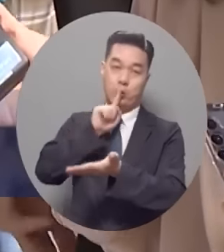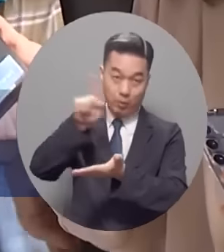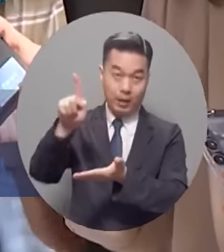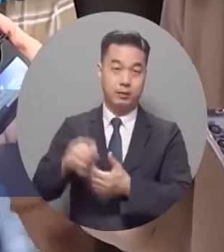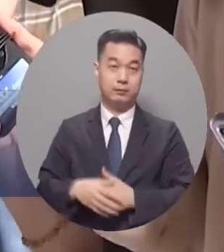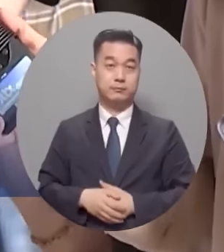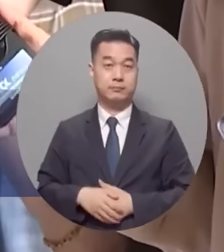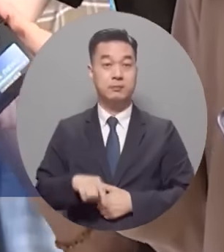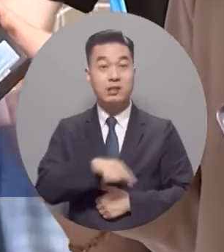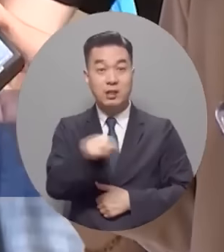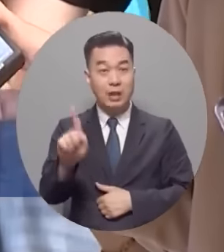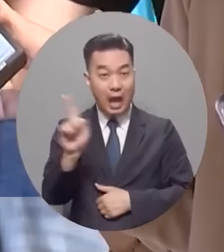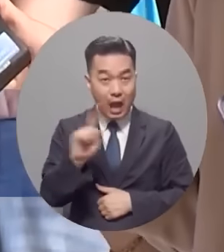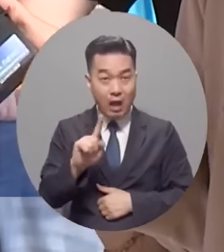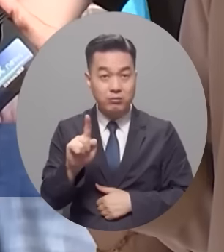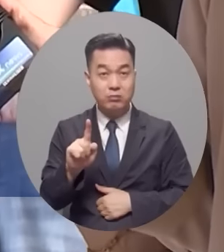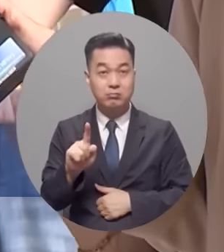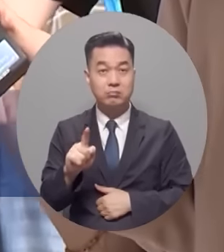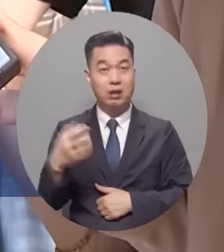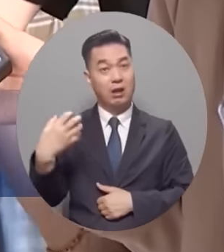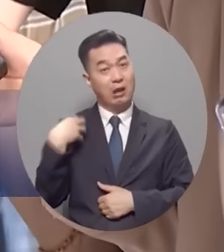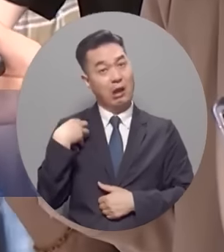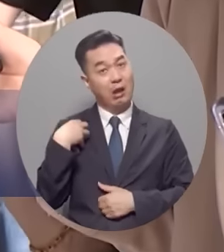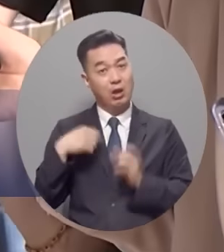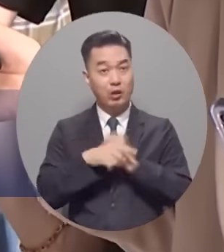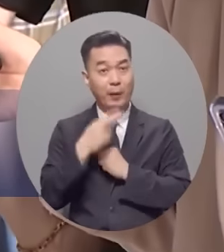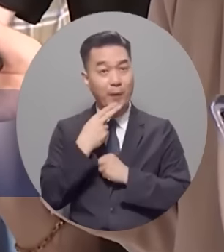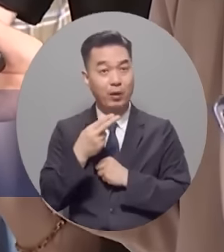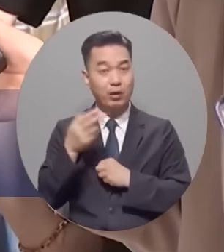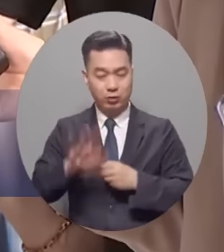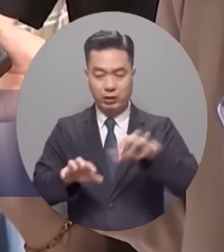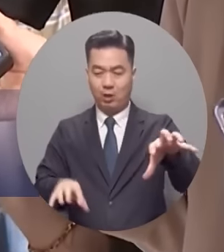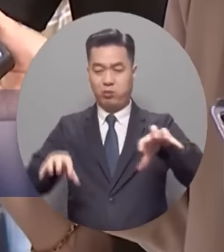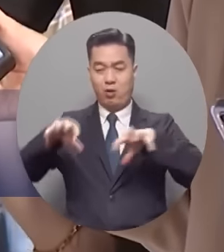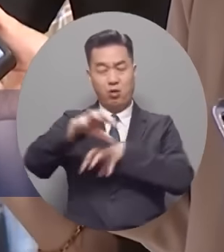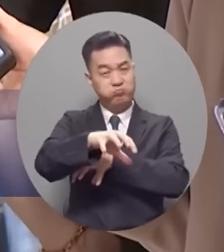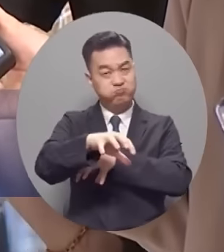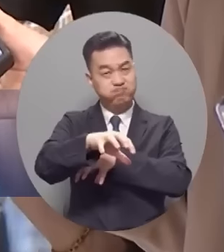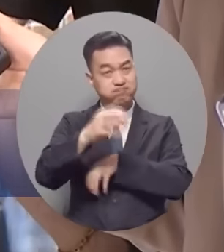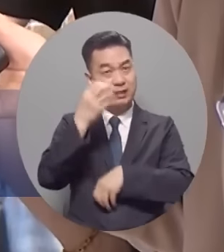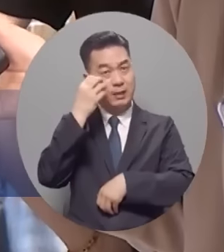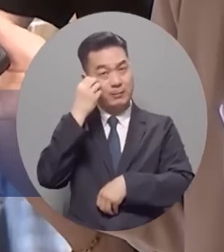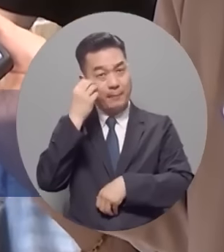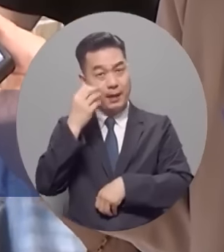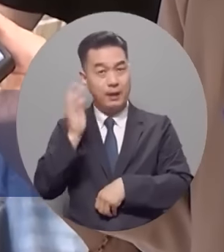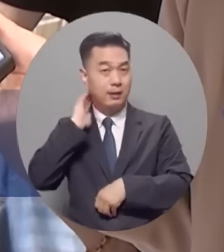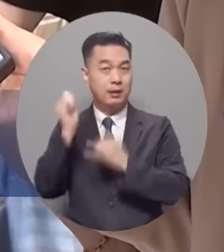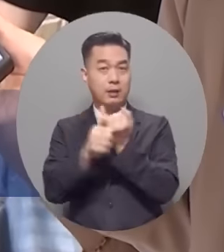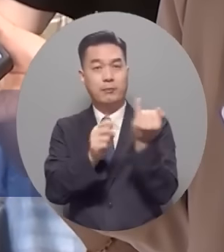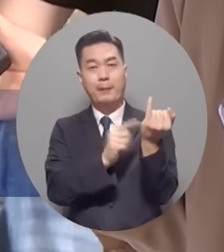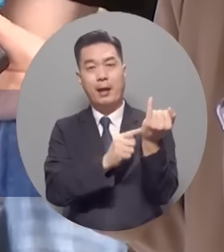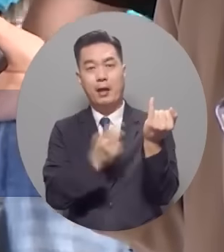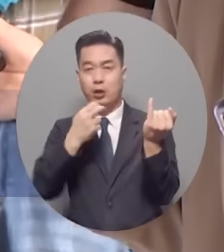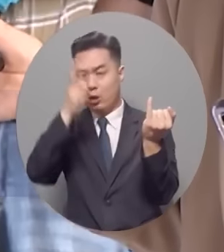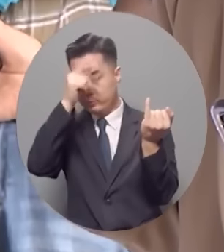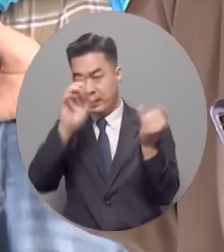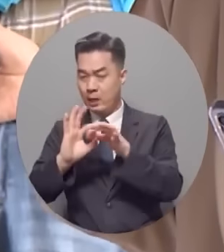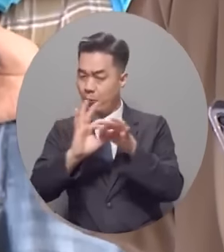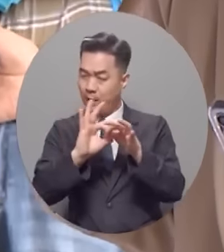아무런 규책 사유도 없는데 인사를 한 거는 나는 김건희 씨 인사에 검찰 인사라고